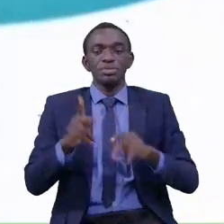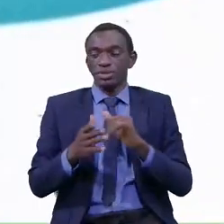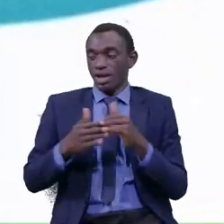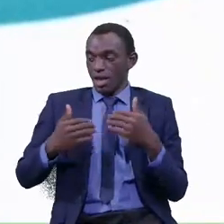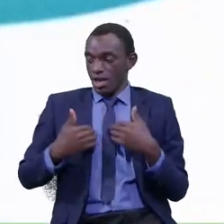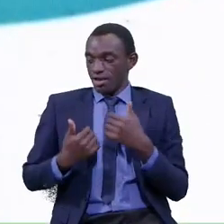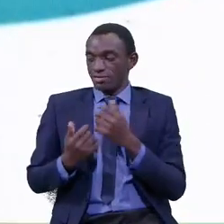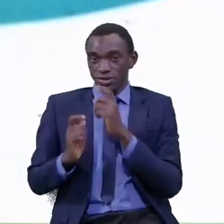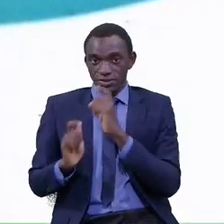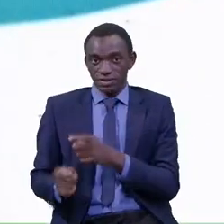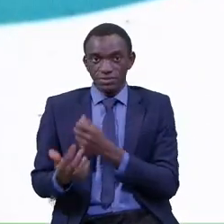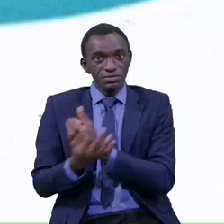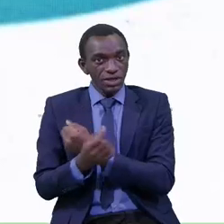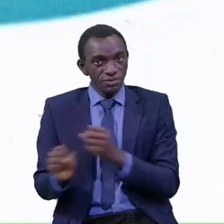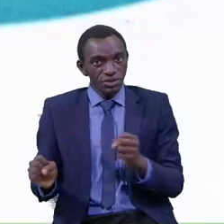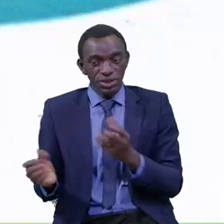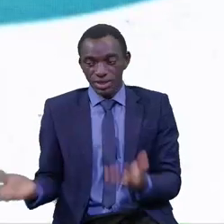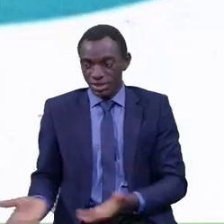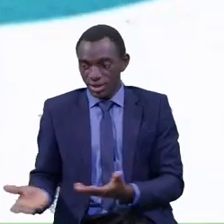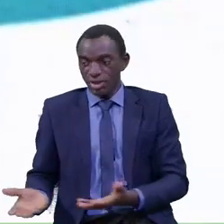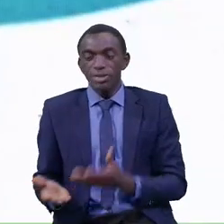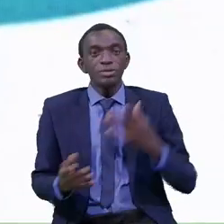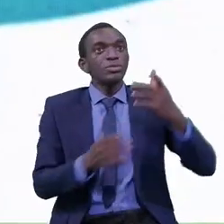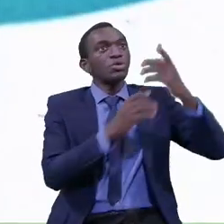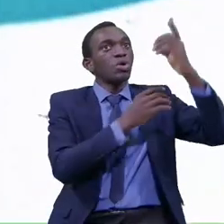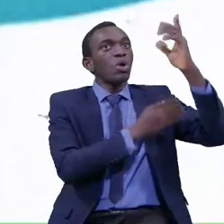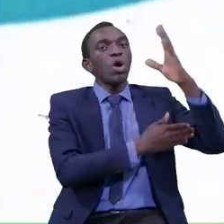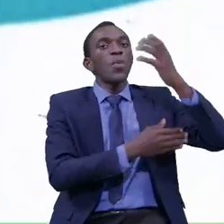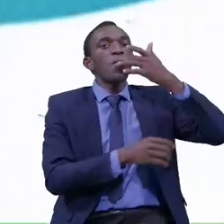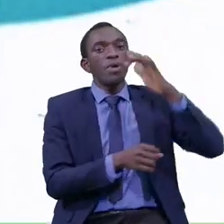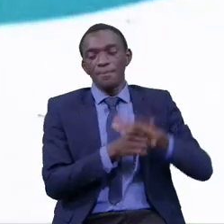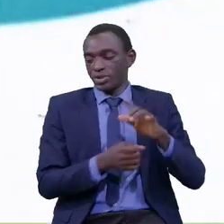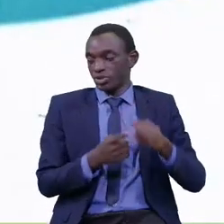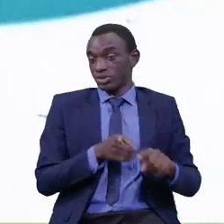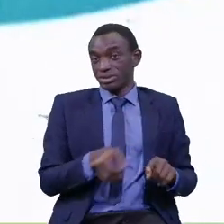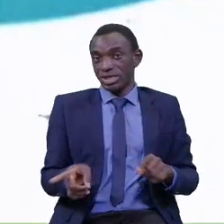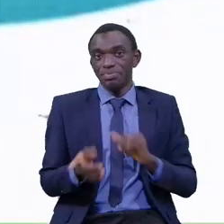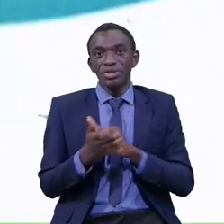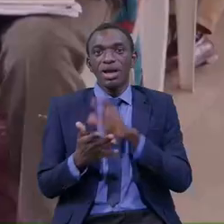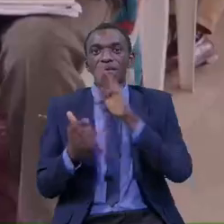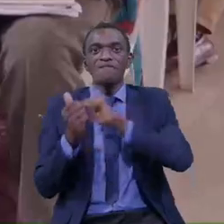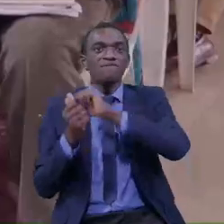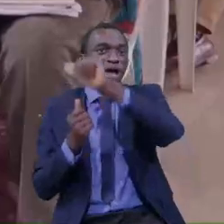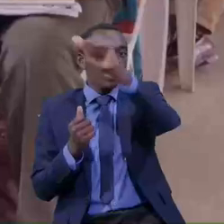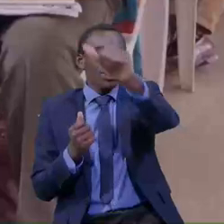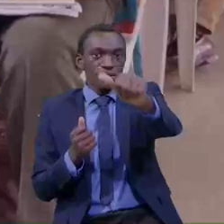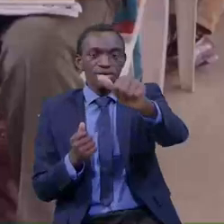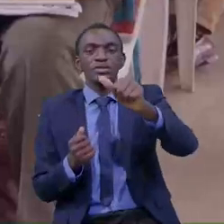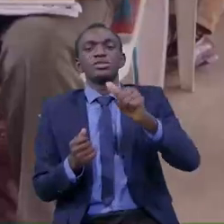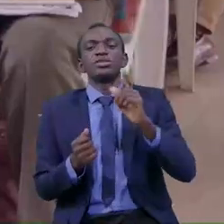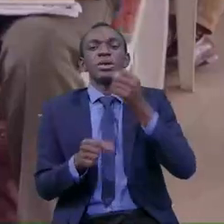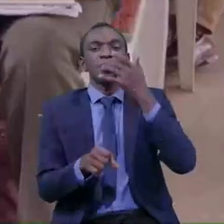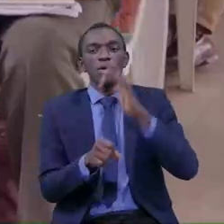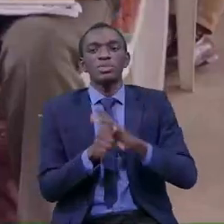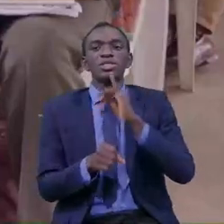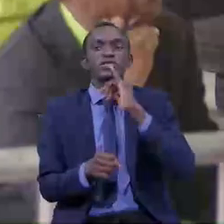qui ont le don du salut ici, la promesse est pour eux. Pour ceux qui sont au loin, la promesse est pour toi. Il